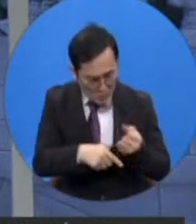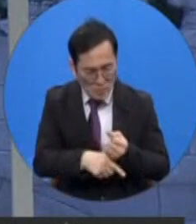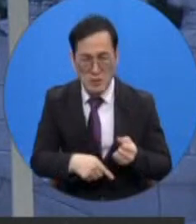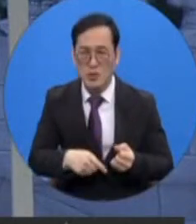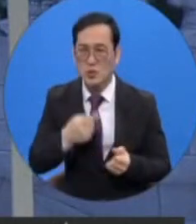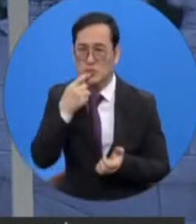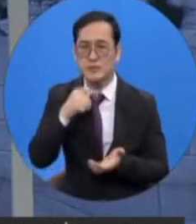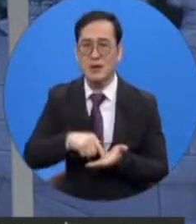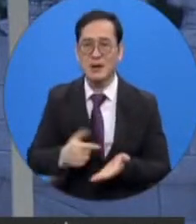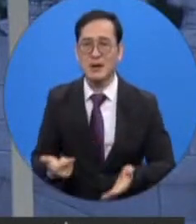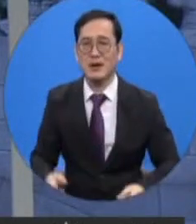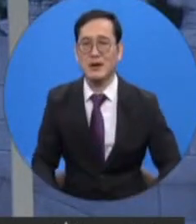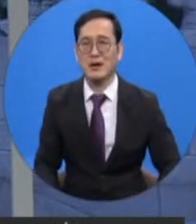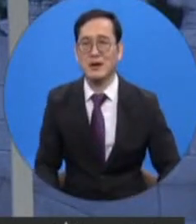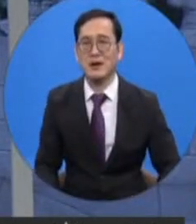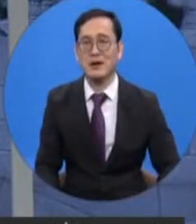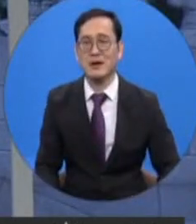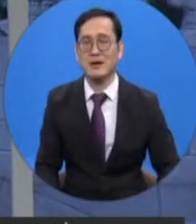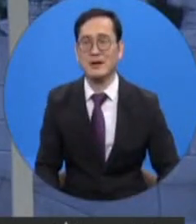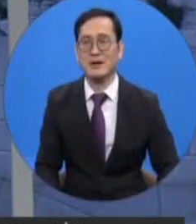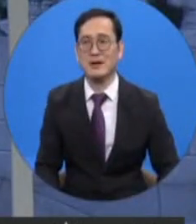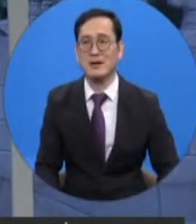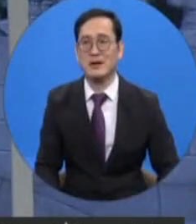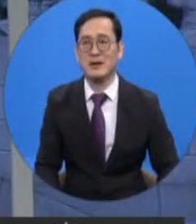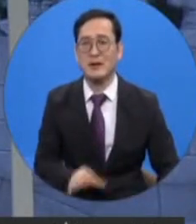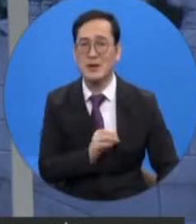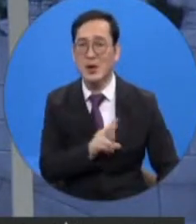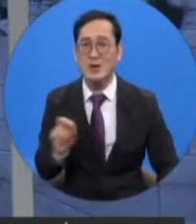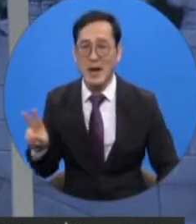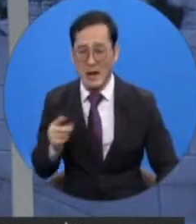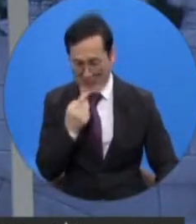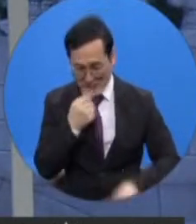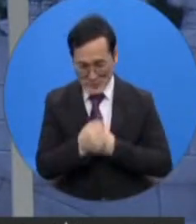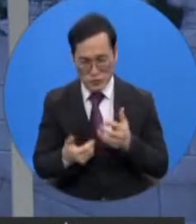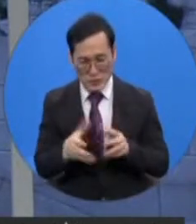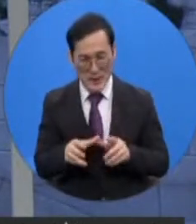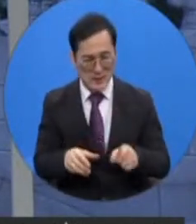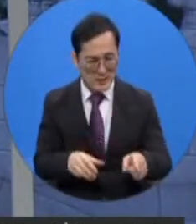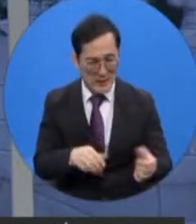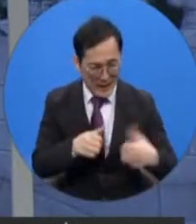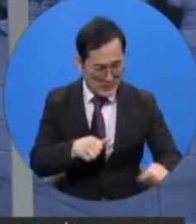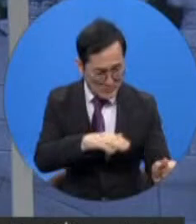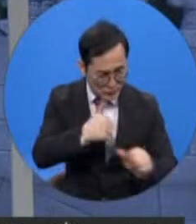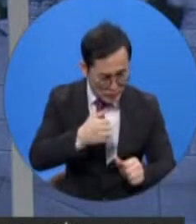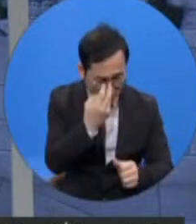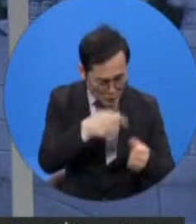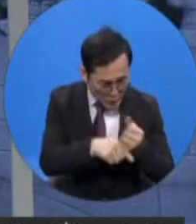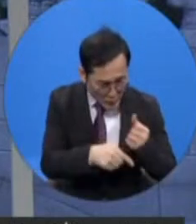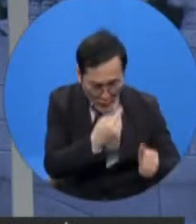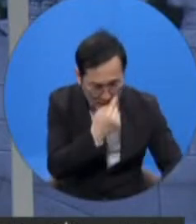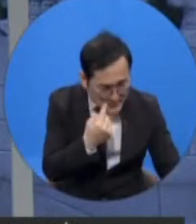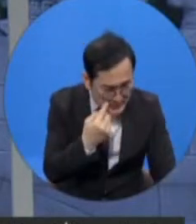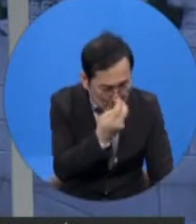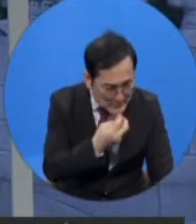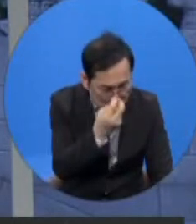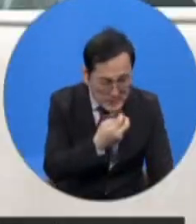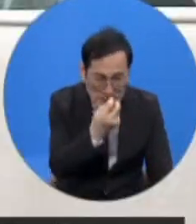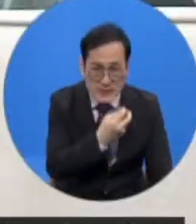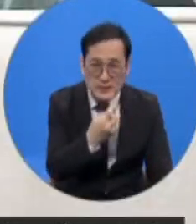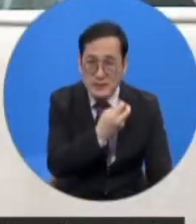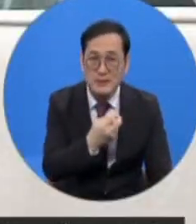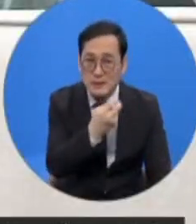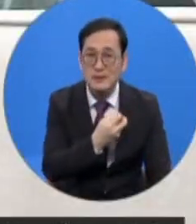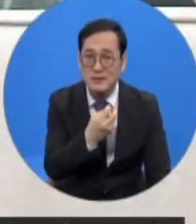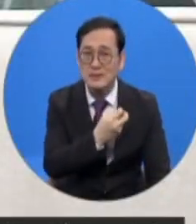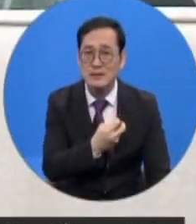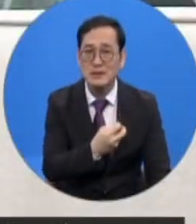뭐 양 후보 모두 다 지금 공통적인 건데 민주당에는 저런 팩트체크를 하는 대응팀이 있습니까 지금? 팩트체크 대응팀이 있죠.